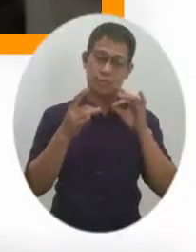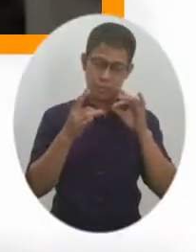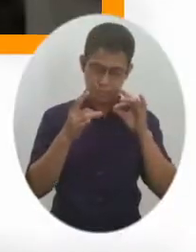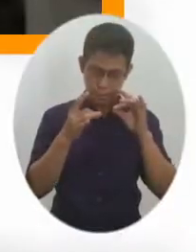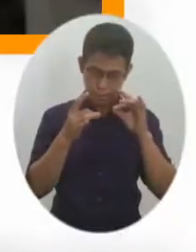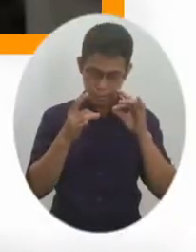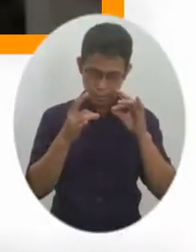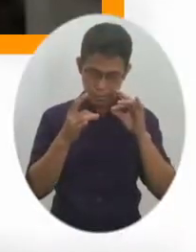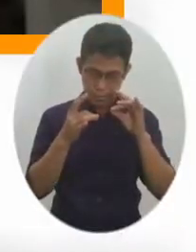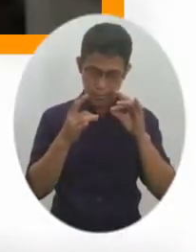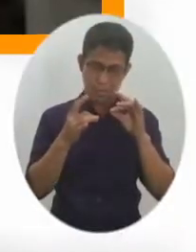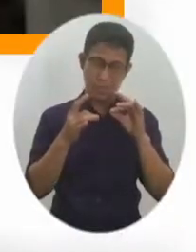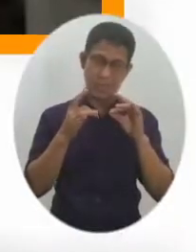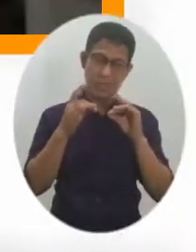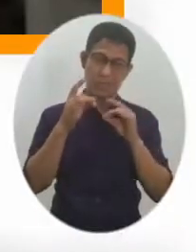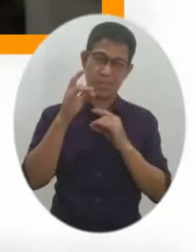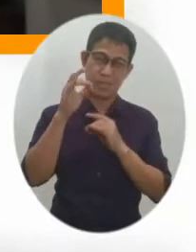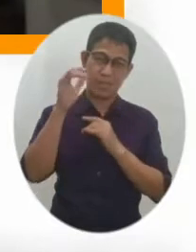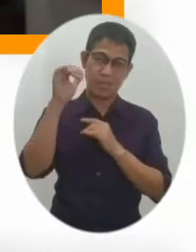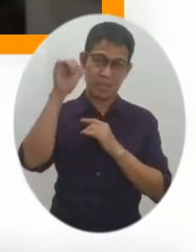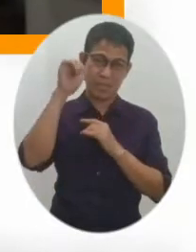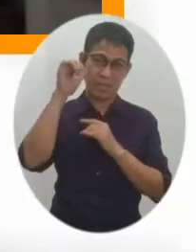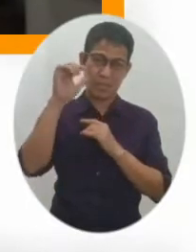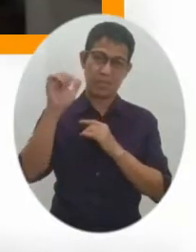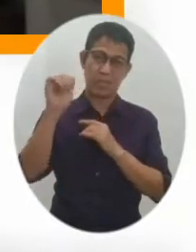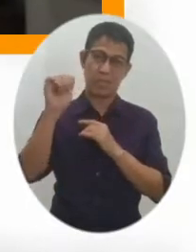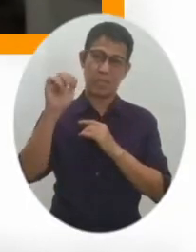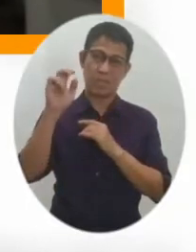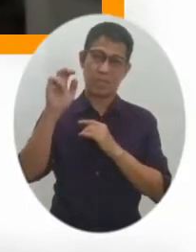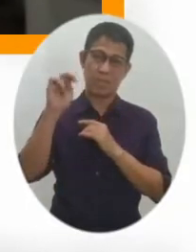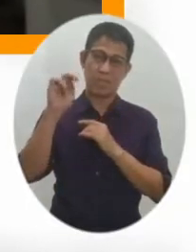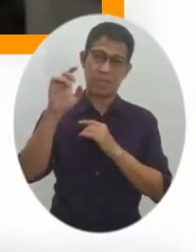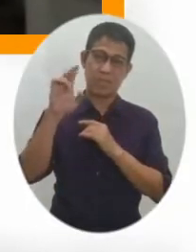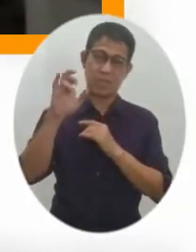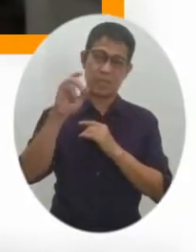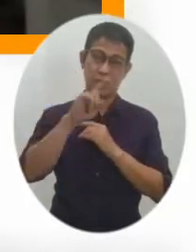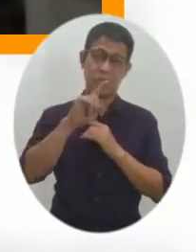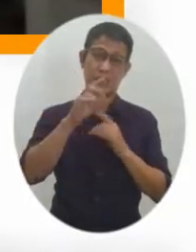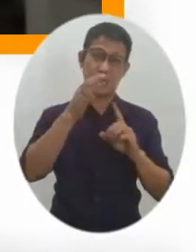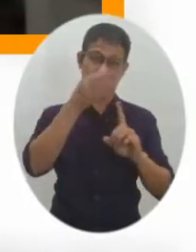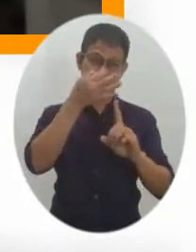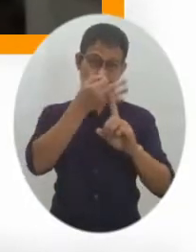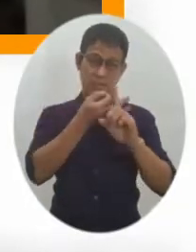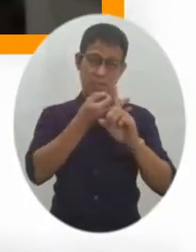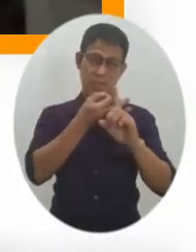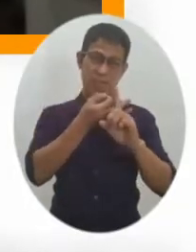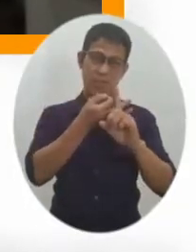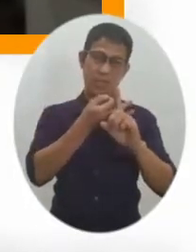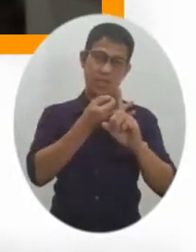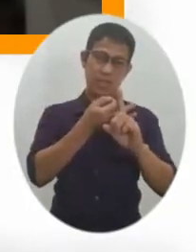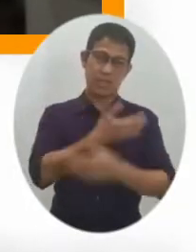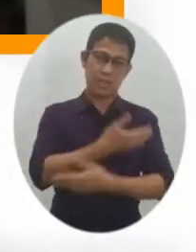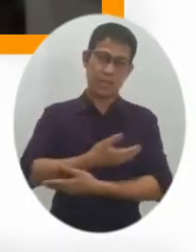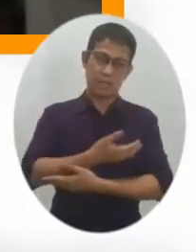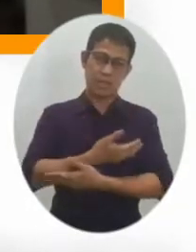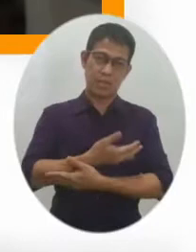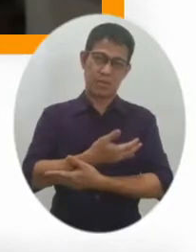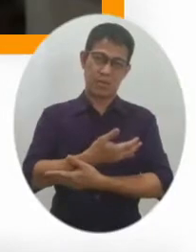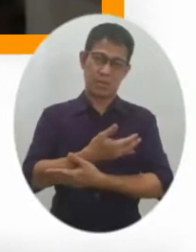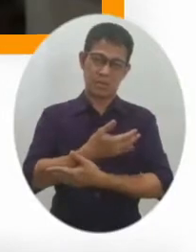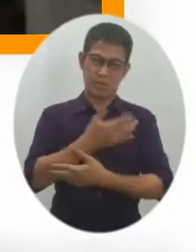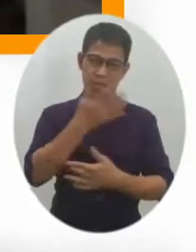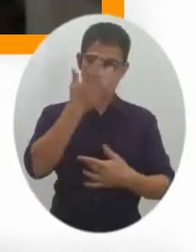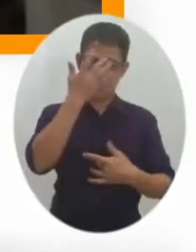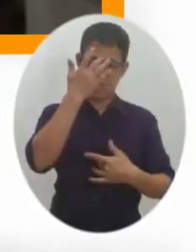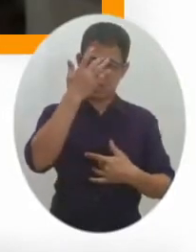Ang ating pinakabatang pasyente ngayon ay si Alfrea May. 5 buwan pa lamang ang batang ito at